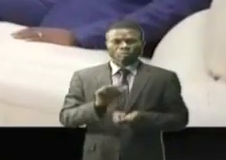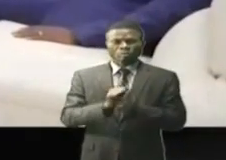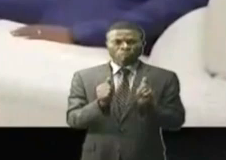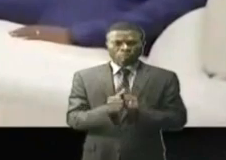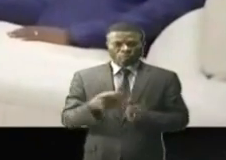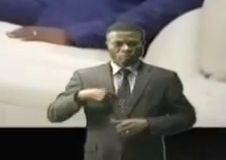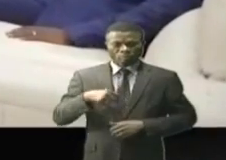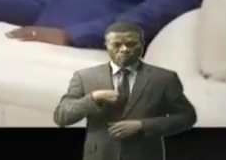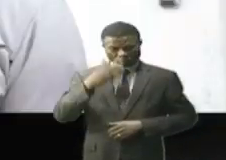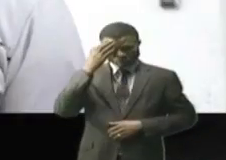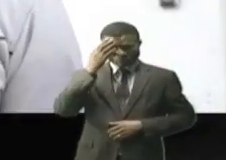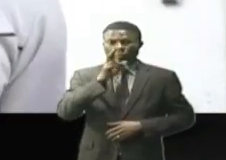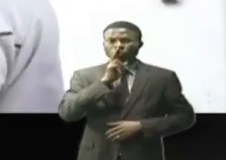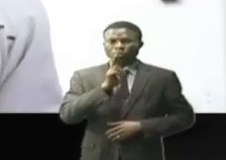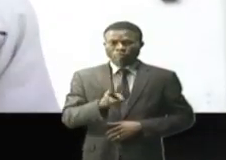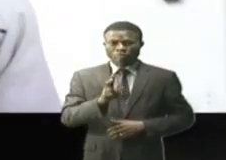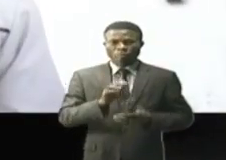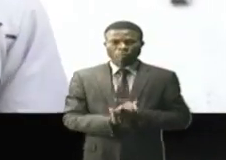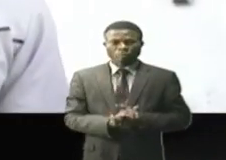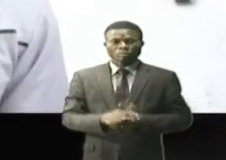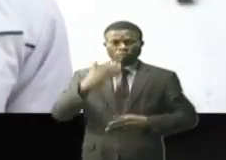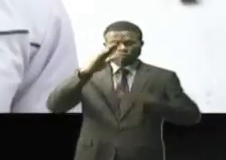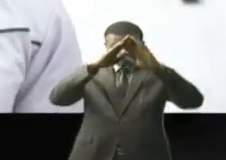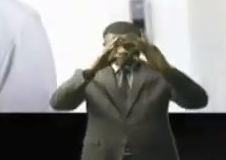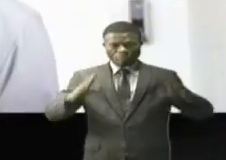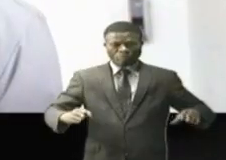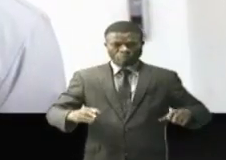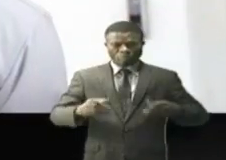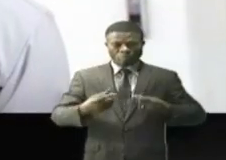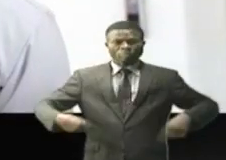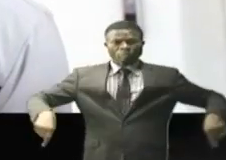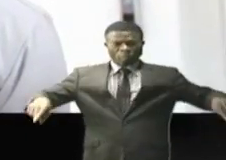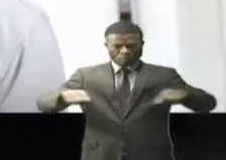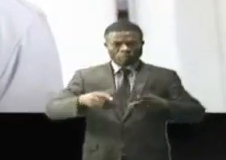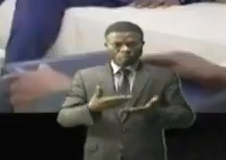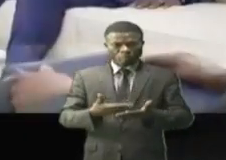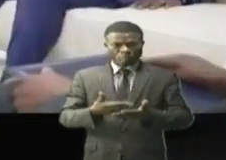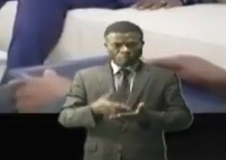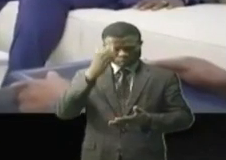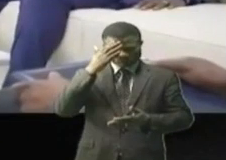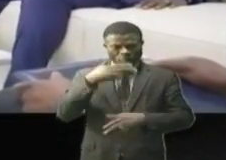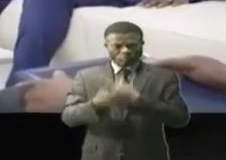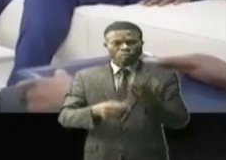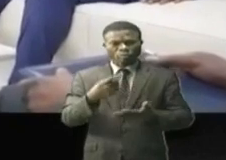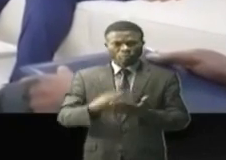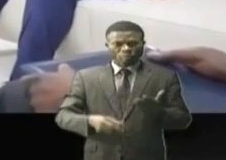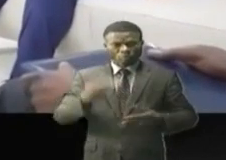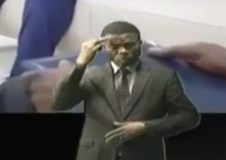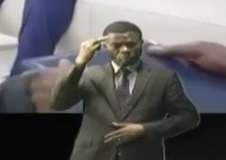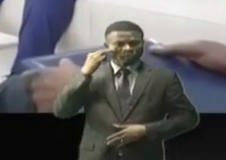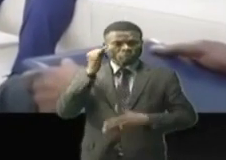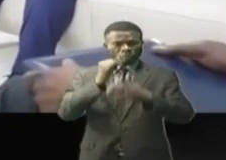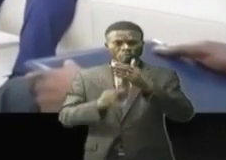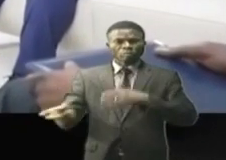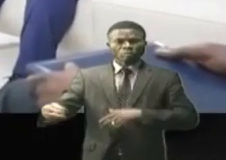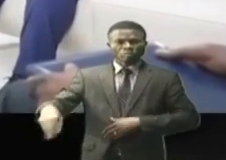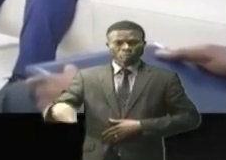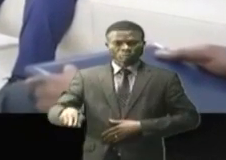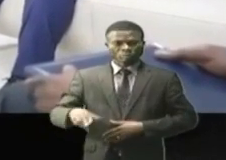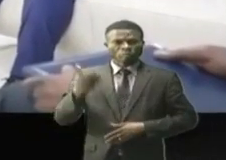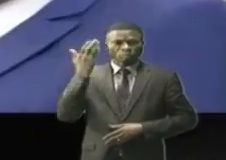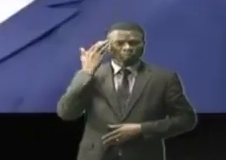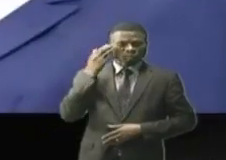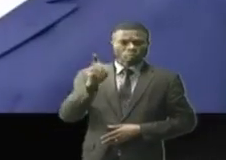d'être rassurés. Par rapport aux infrastructures que nous avons vues, nous savons ce que nous avons à faire. Pour le ministre de l'intégration régionale Didier